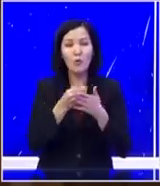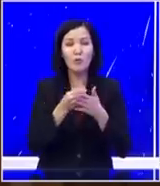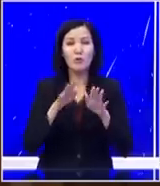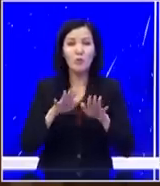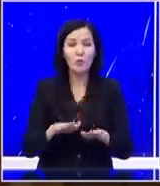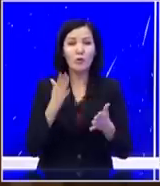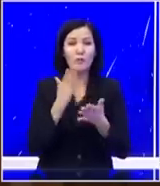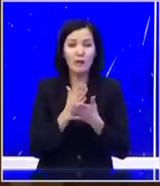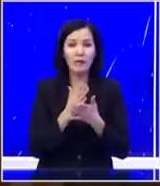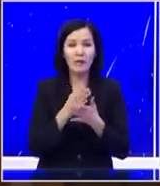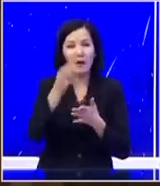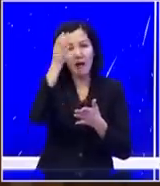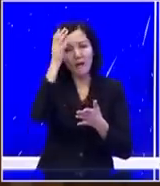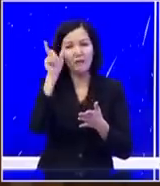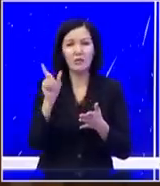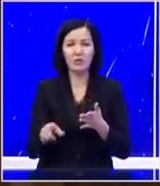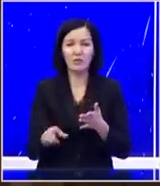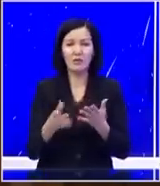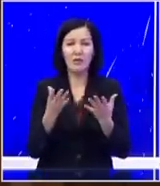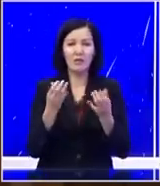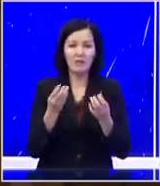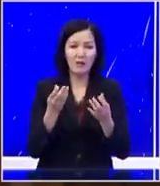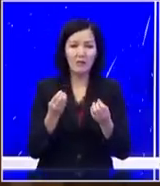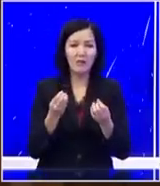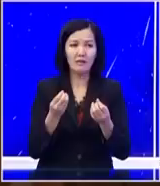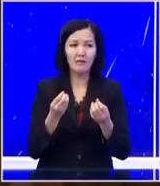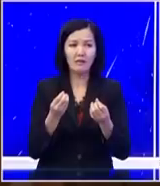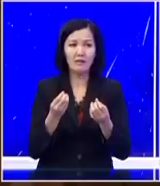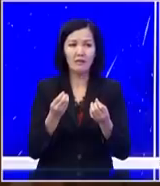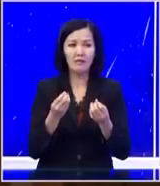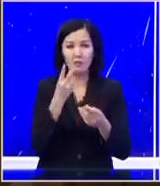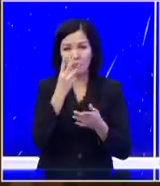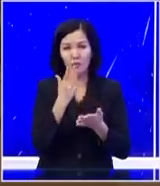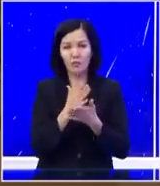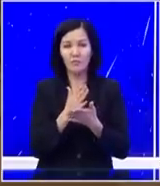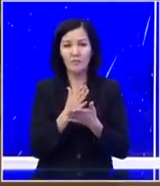ақылды, сонда жігіт. Тағы да соған куә болды.